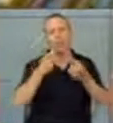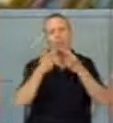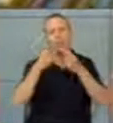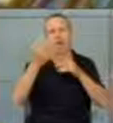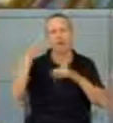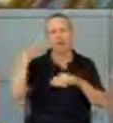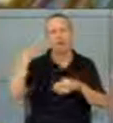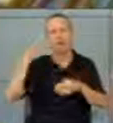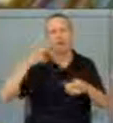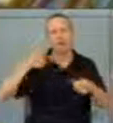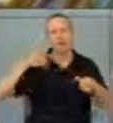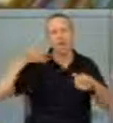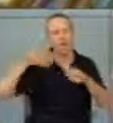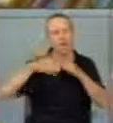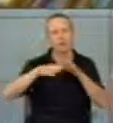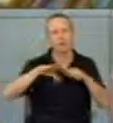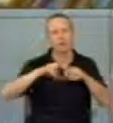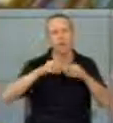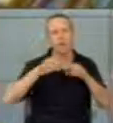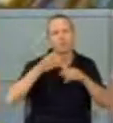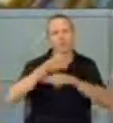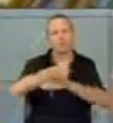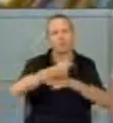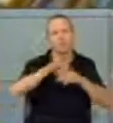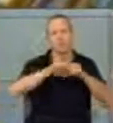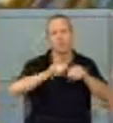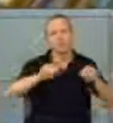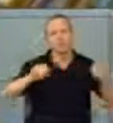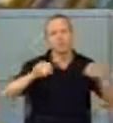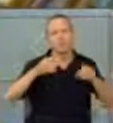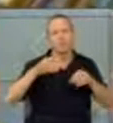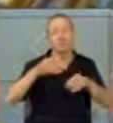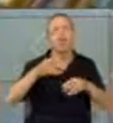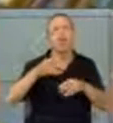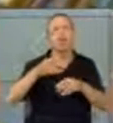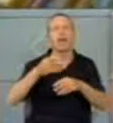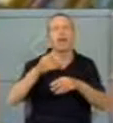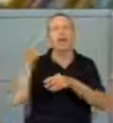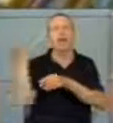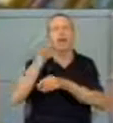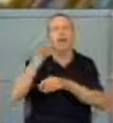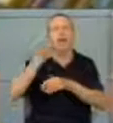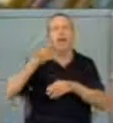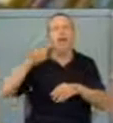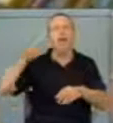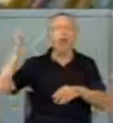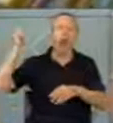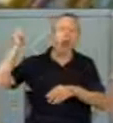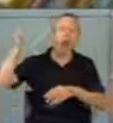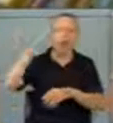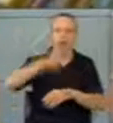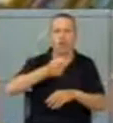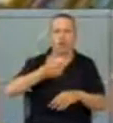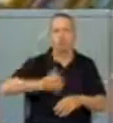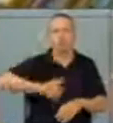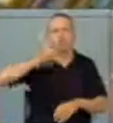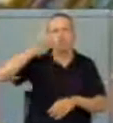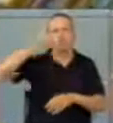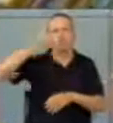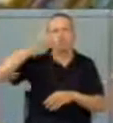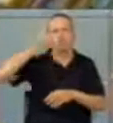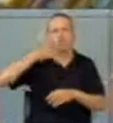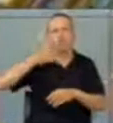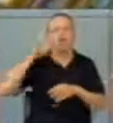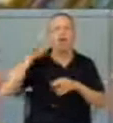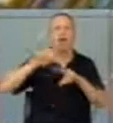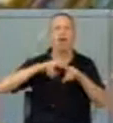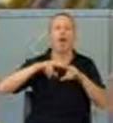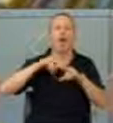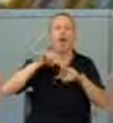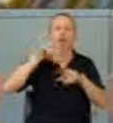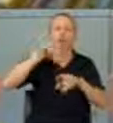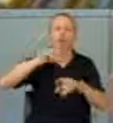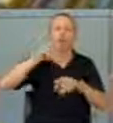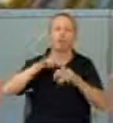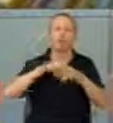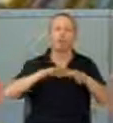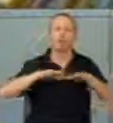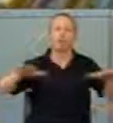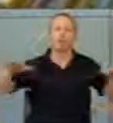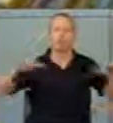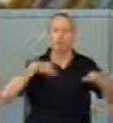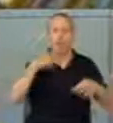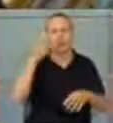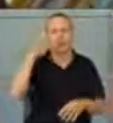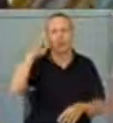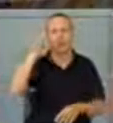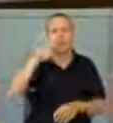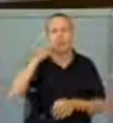יבשתית במסה גדולה, להקות ברועה, העדר כבר התפזר לבד. ואנחנו יודעים איפה נמצאים הרועים ברצועת